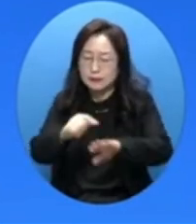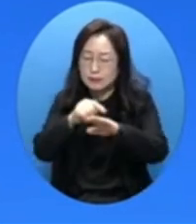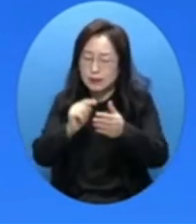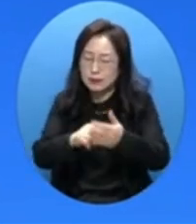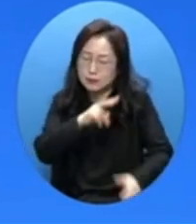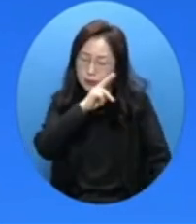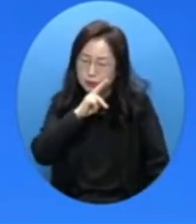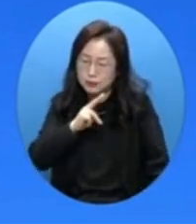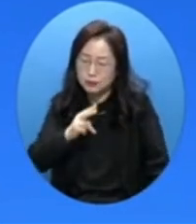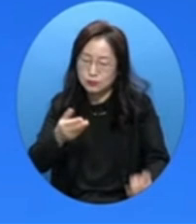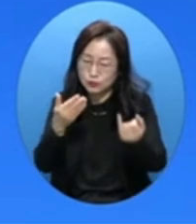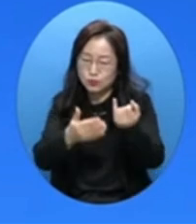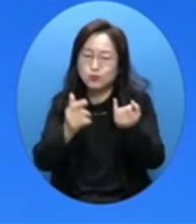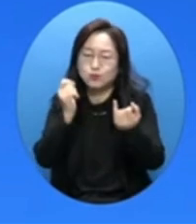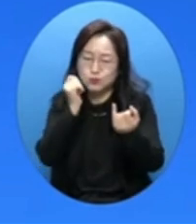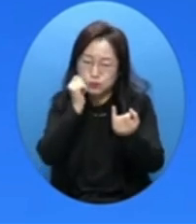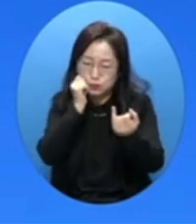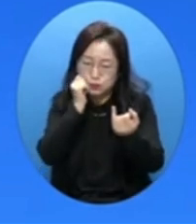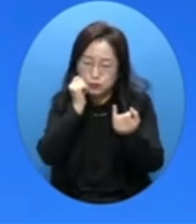못한 아내를 생각하니 너무나